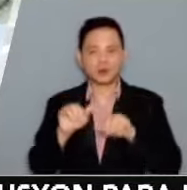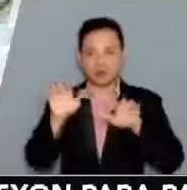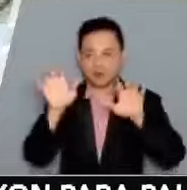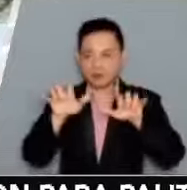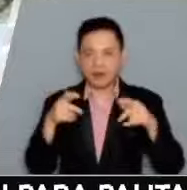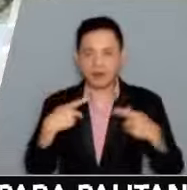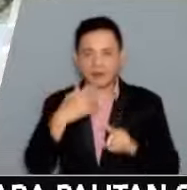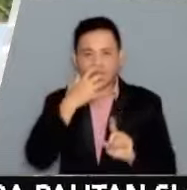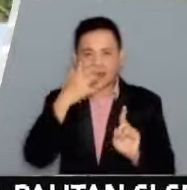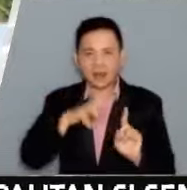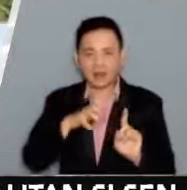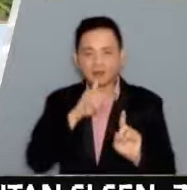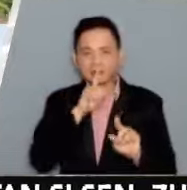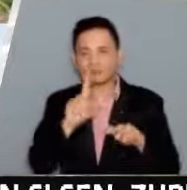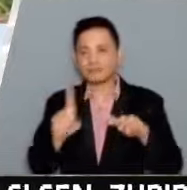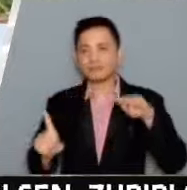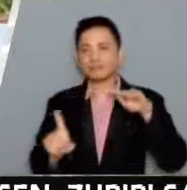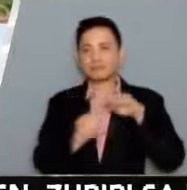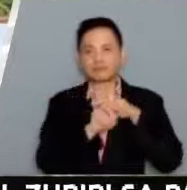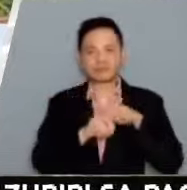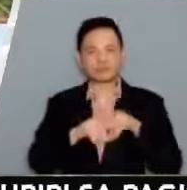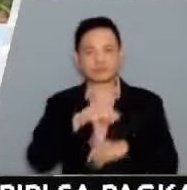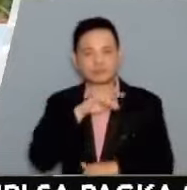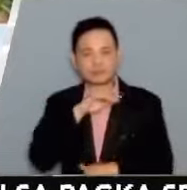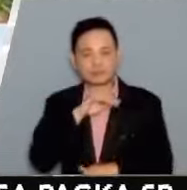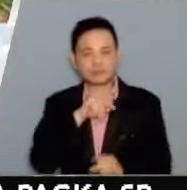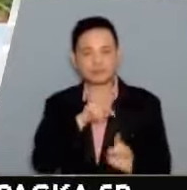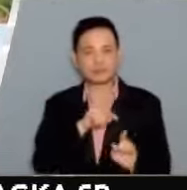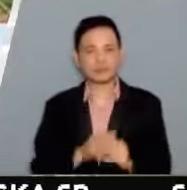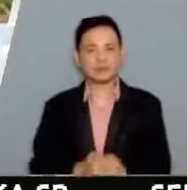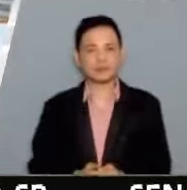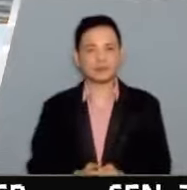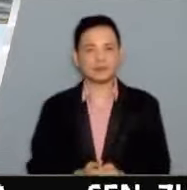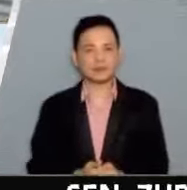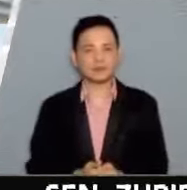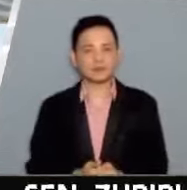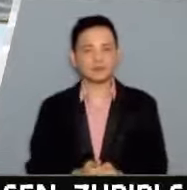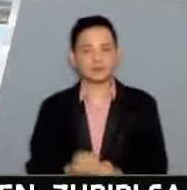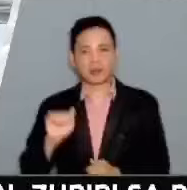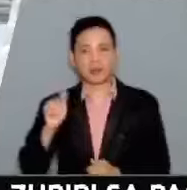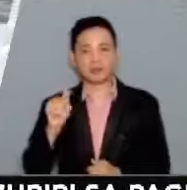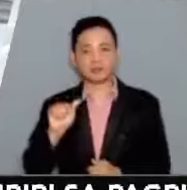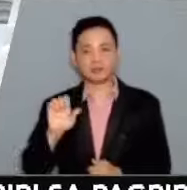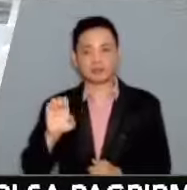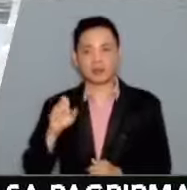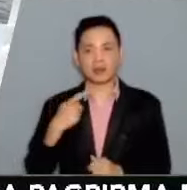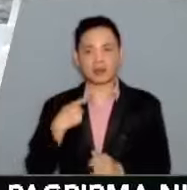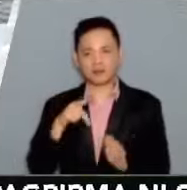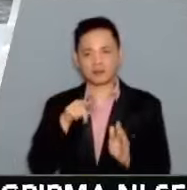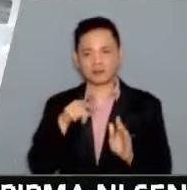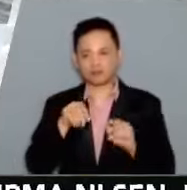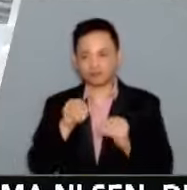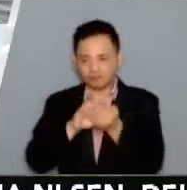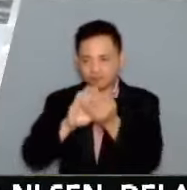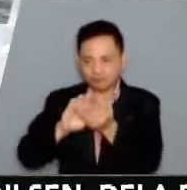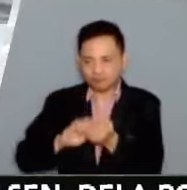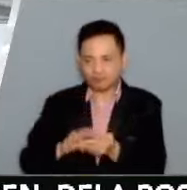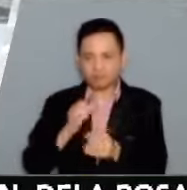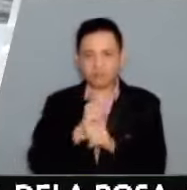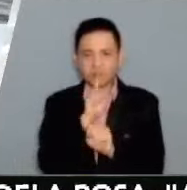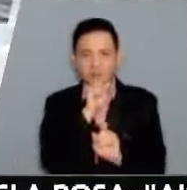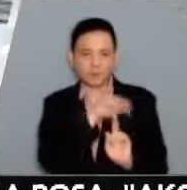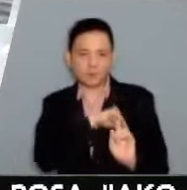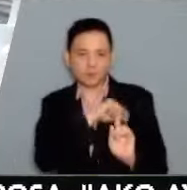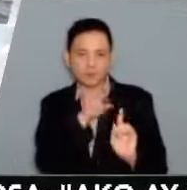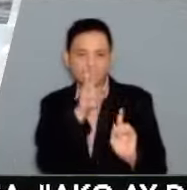panahon. Dadagdagan daw nila ang pamatay ng algae sa kanilang treatment process para umayos ang kalidad ng tubig. Asahan